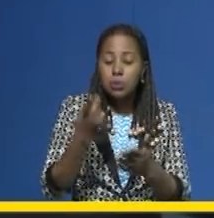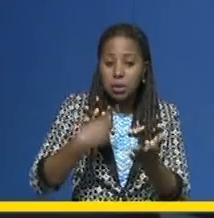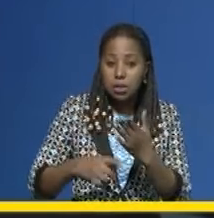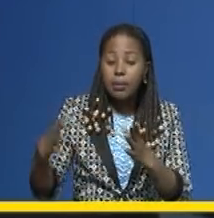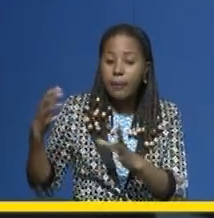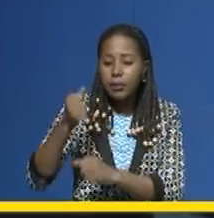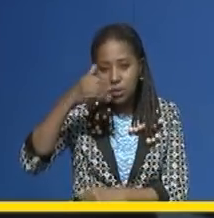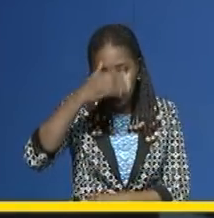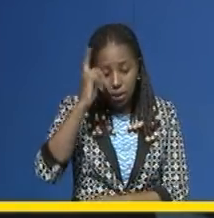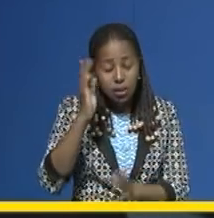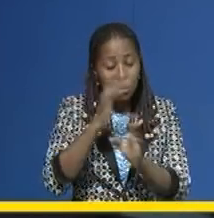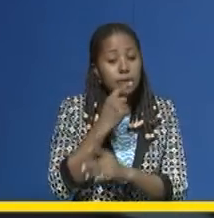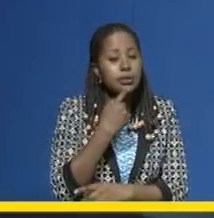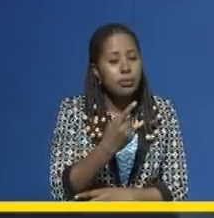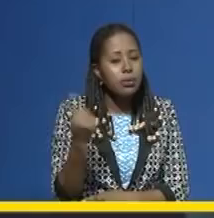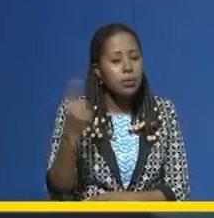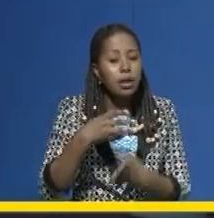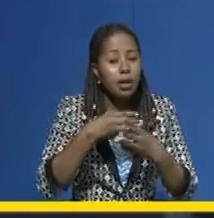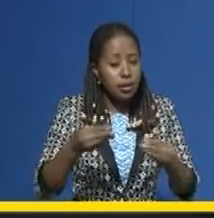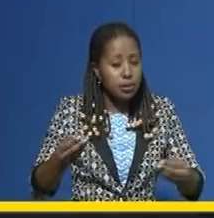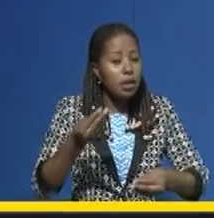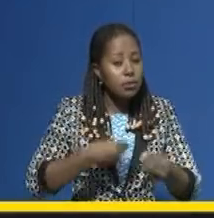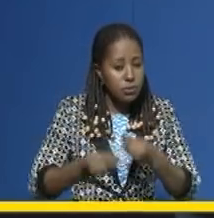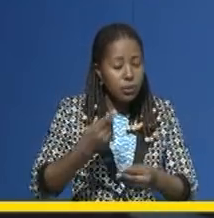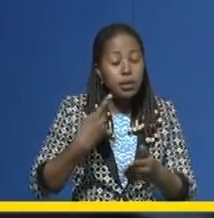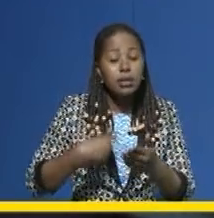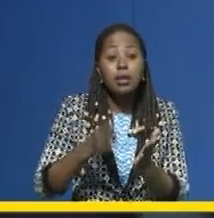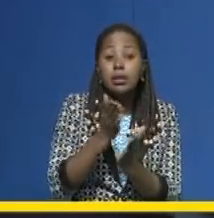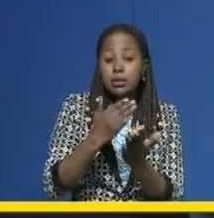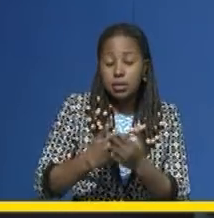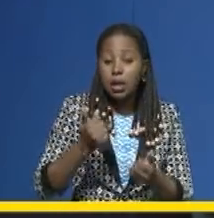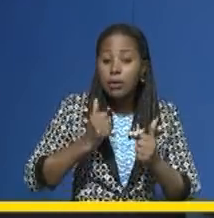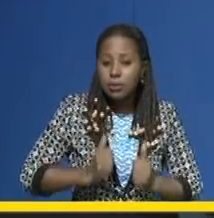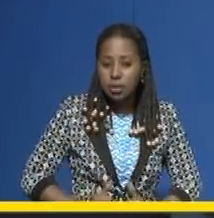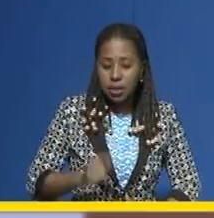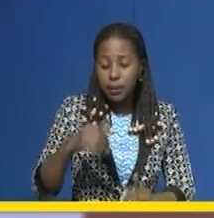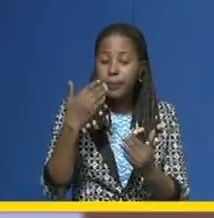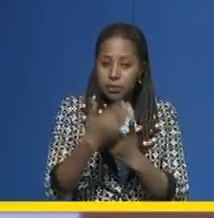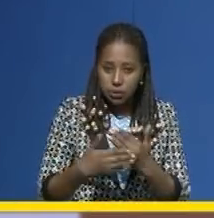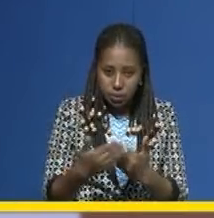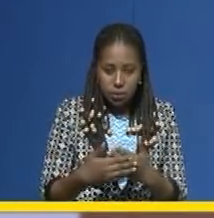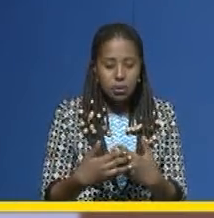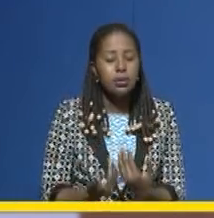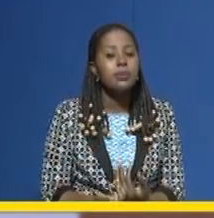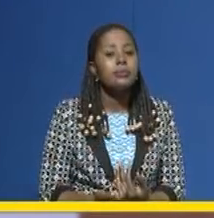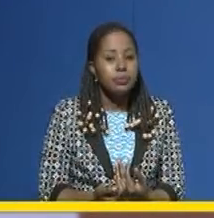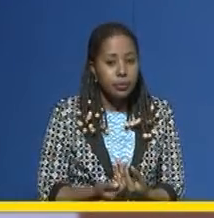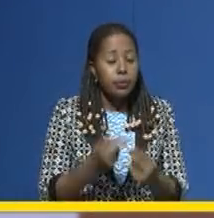mapato serikali, hali ambayo inatajwa kuleta athari za kiuchumi katika sekta ya utalii hapa nchini. Hoteli yenye